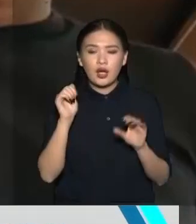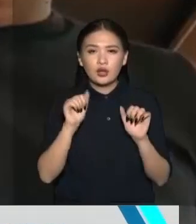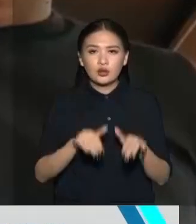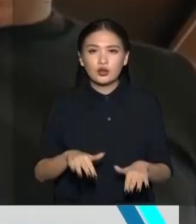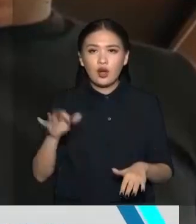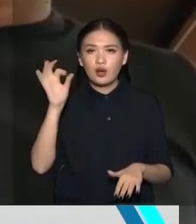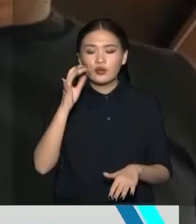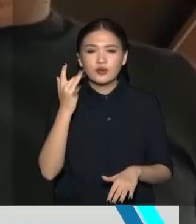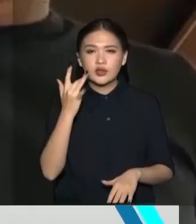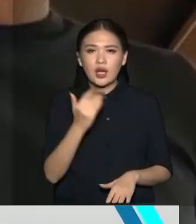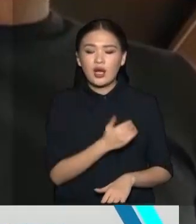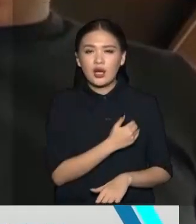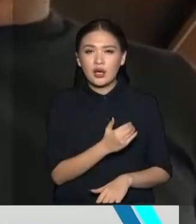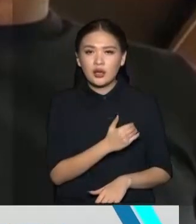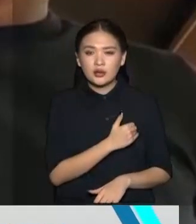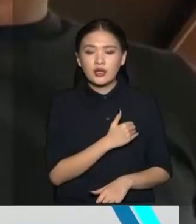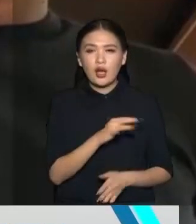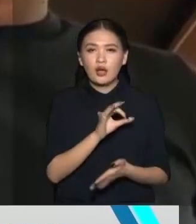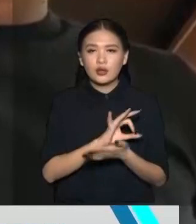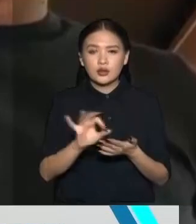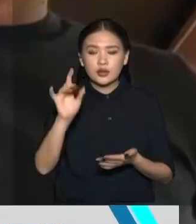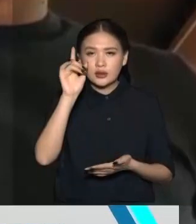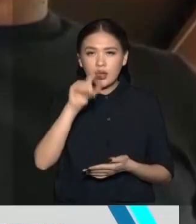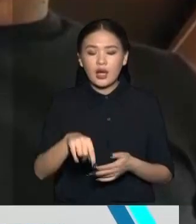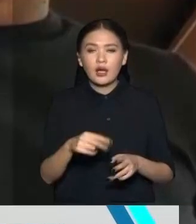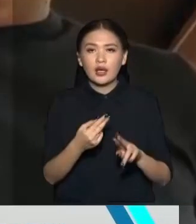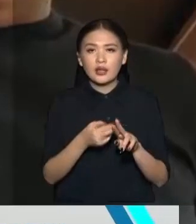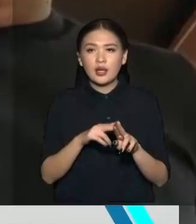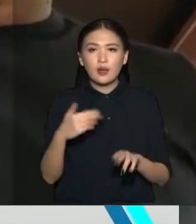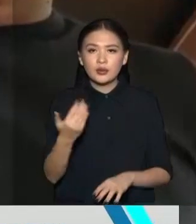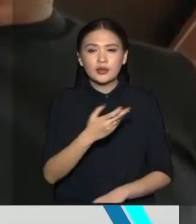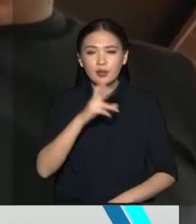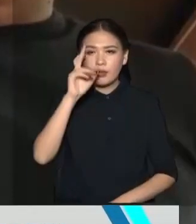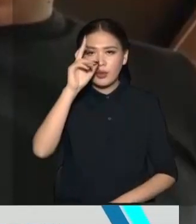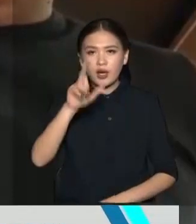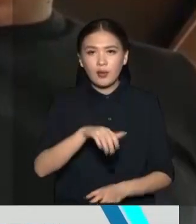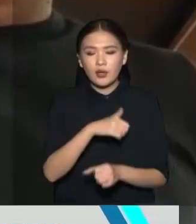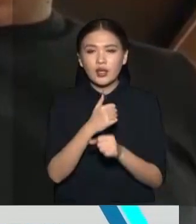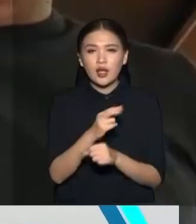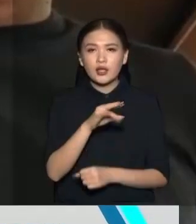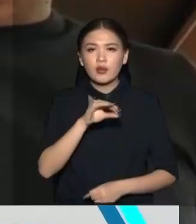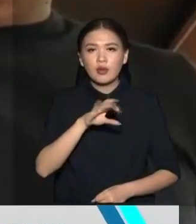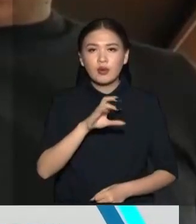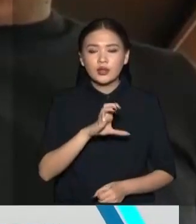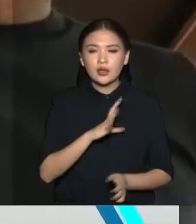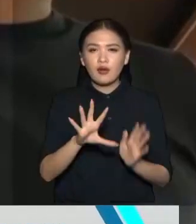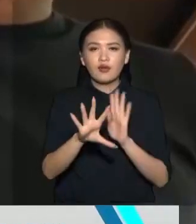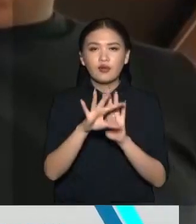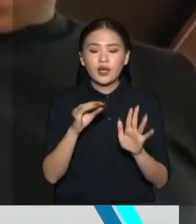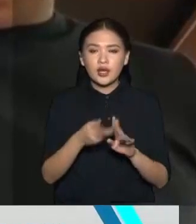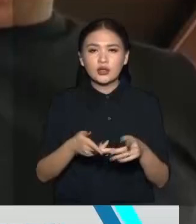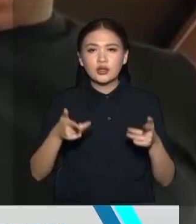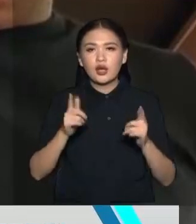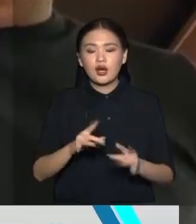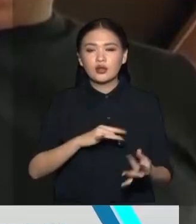мүдделі саясаткер ретінде жақсы білеміз, көпке жасырын емес. Біздің мемлекет басшысы да дипломатия жолын құп көреді,